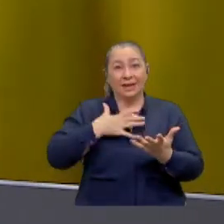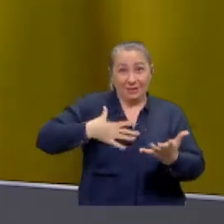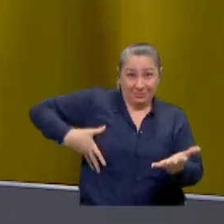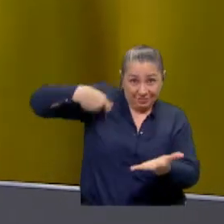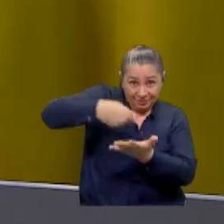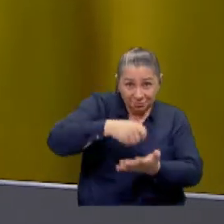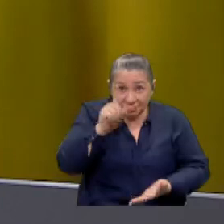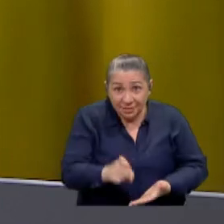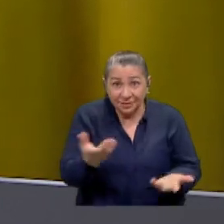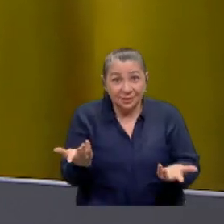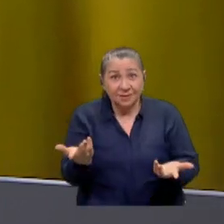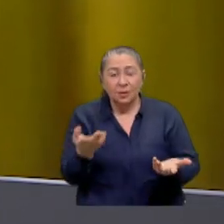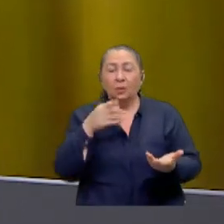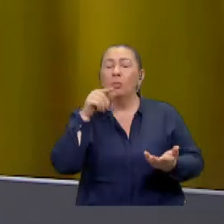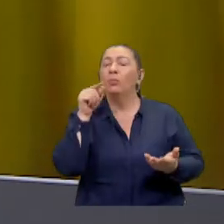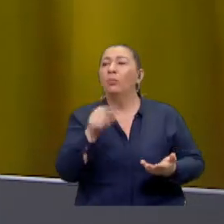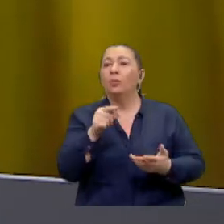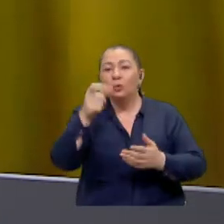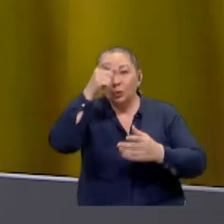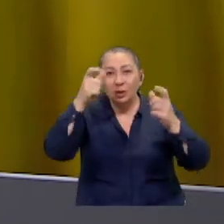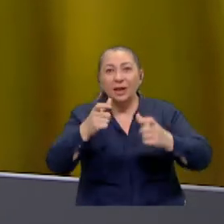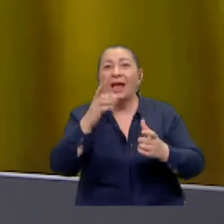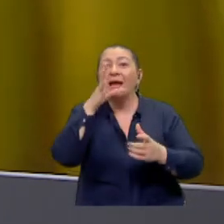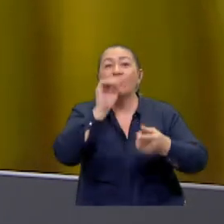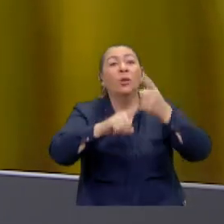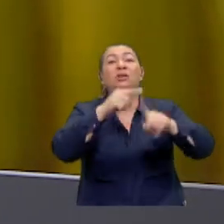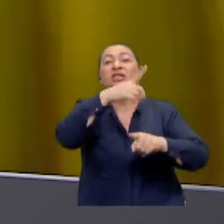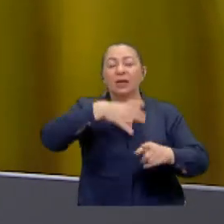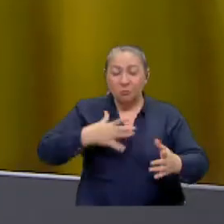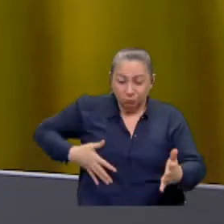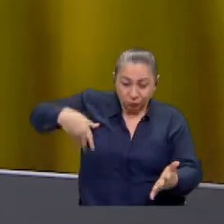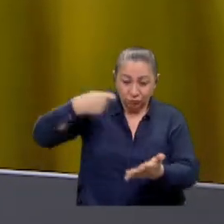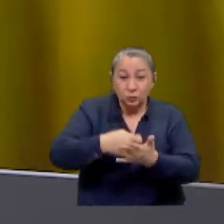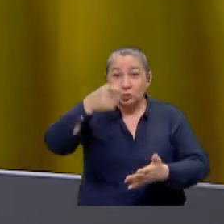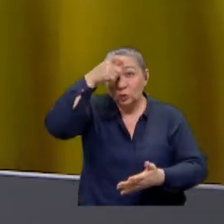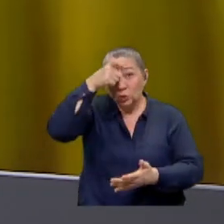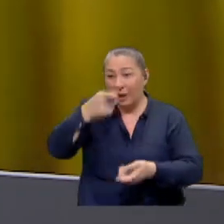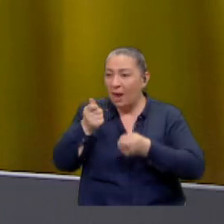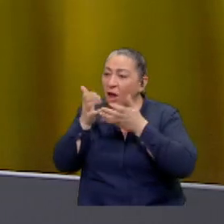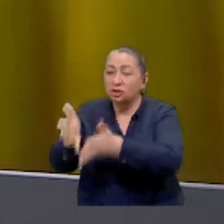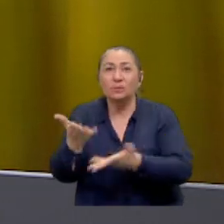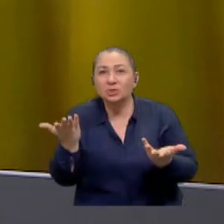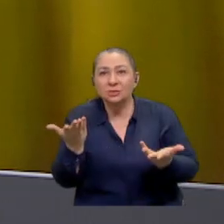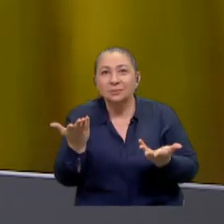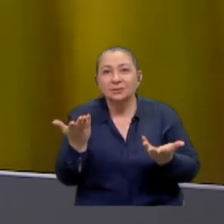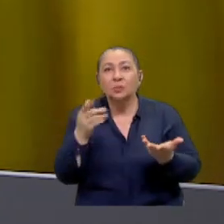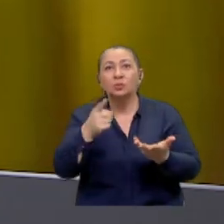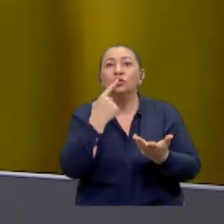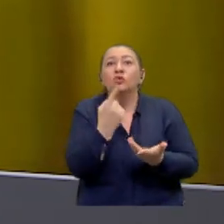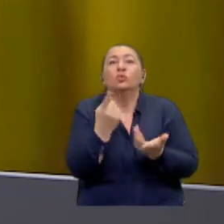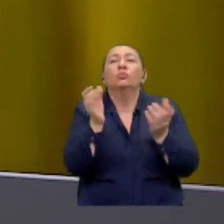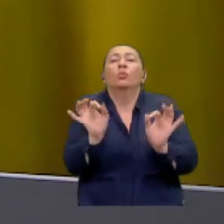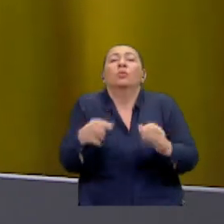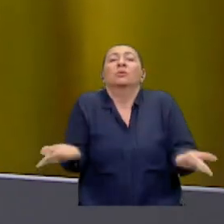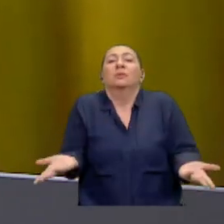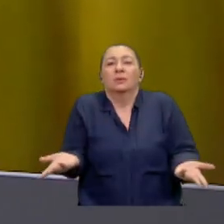ceplerinden ödüyorlar bu paraları ya bu ülkede hangi siyasi cebinden çıkartmıştı Bu memleket uğruna bir para harcamış zaten bu söz konusu